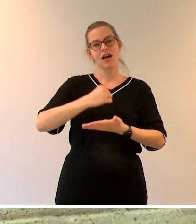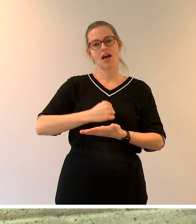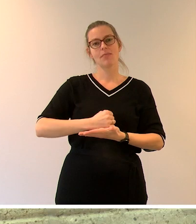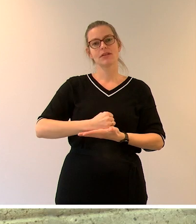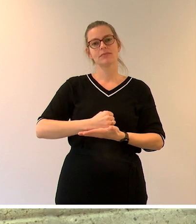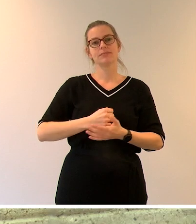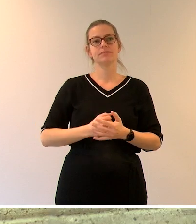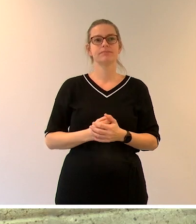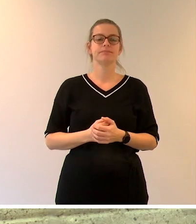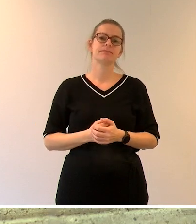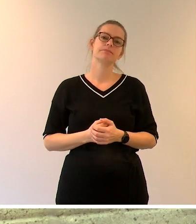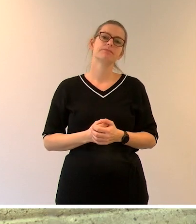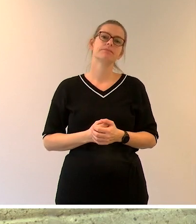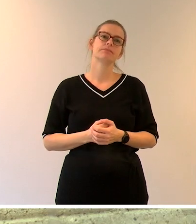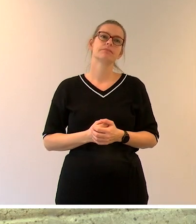Amen.